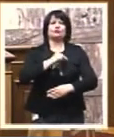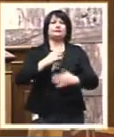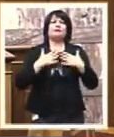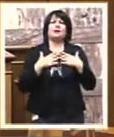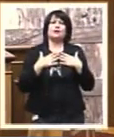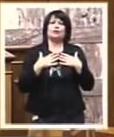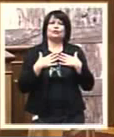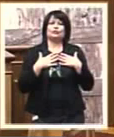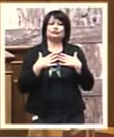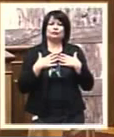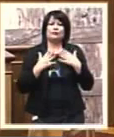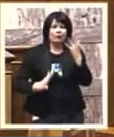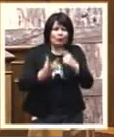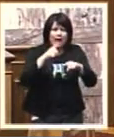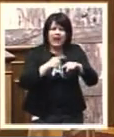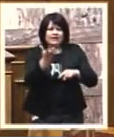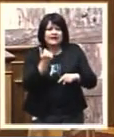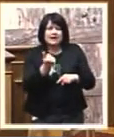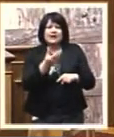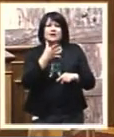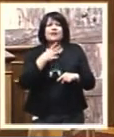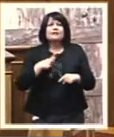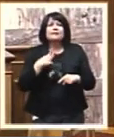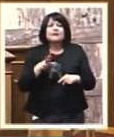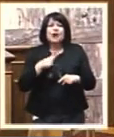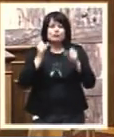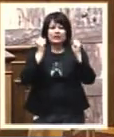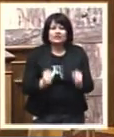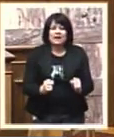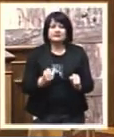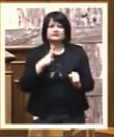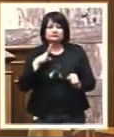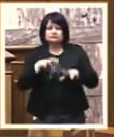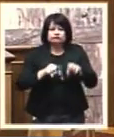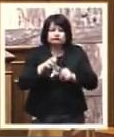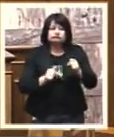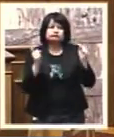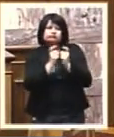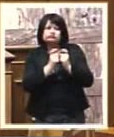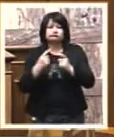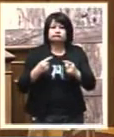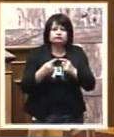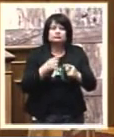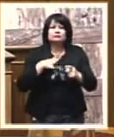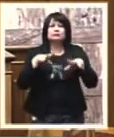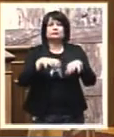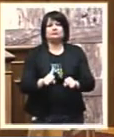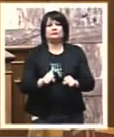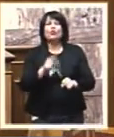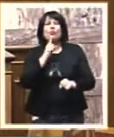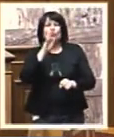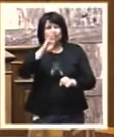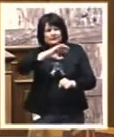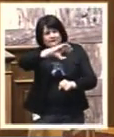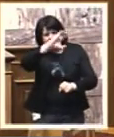χώρα, τρογόμαστε στο μοίρασμα της εξουσίας για την καρέκλα. Η βαλκανοποίηση της κοινωνίας μας δεν